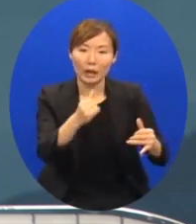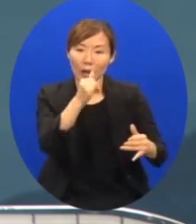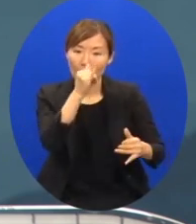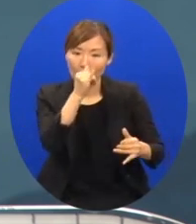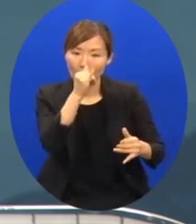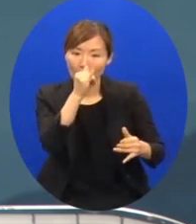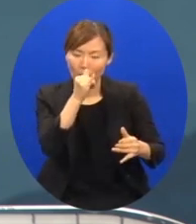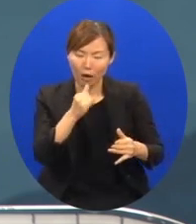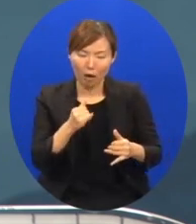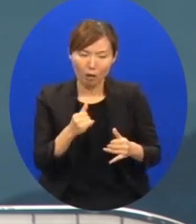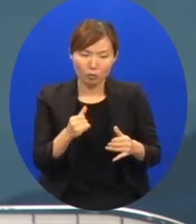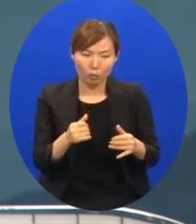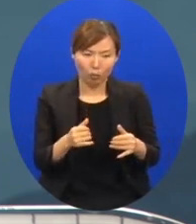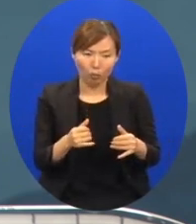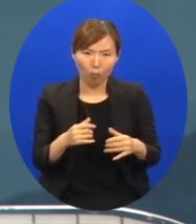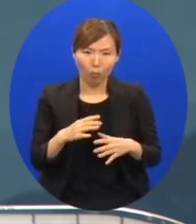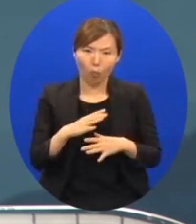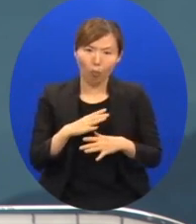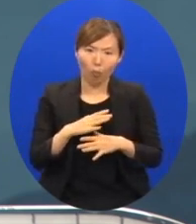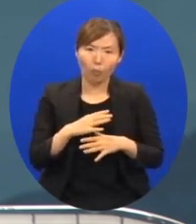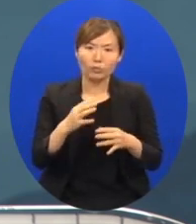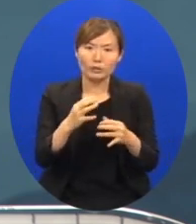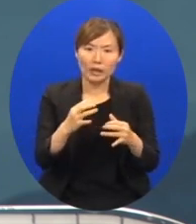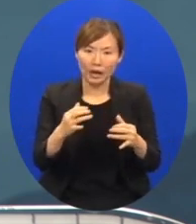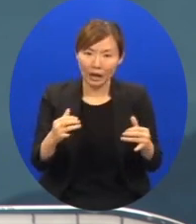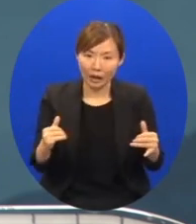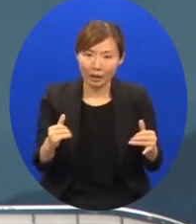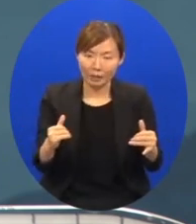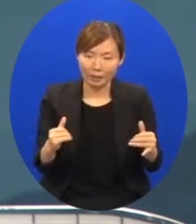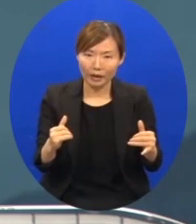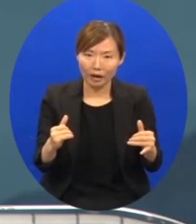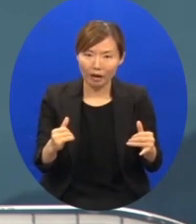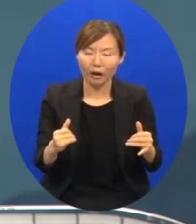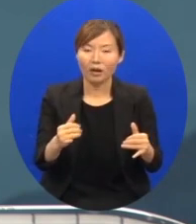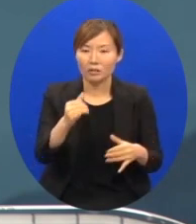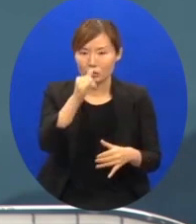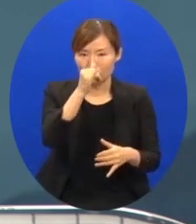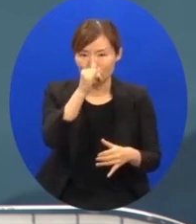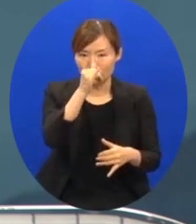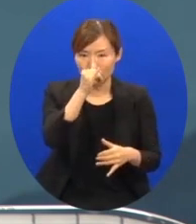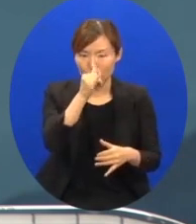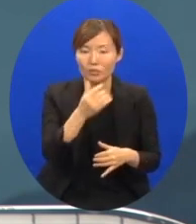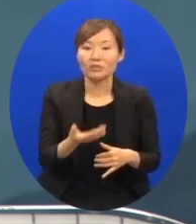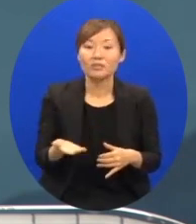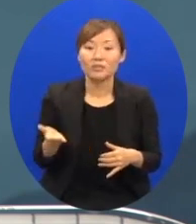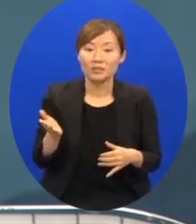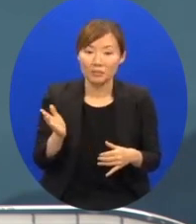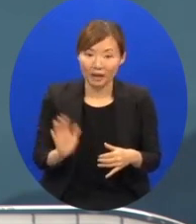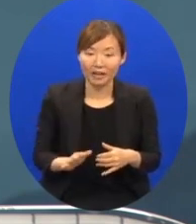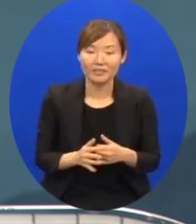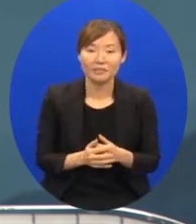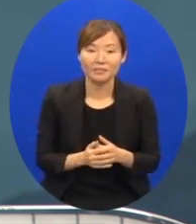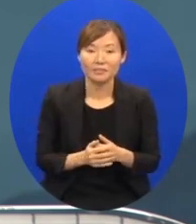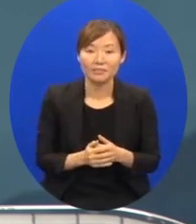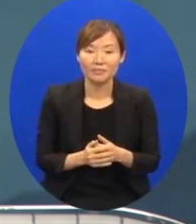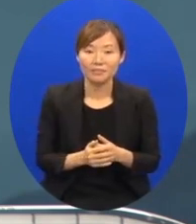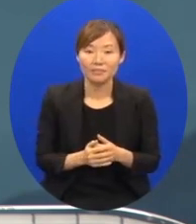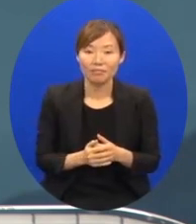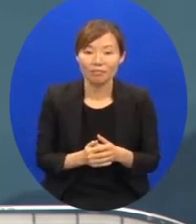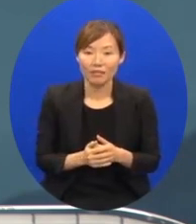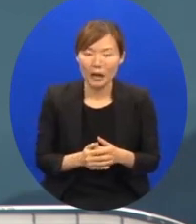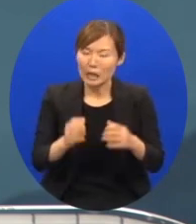이런 무서운 생각을 진화론적인 사고가 가지는 게 이렇게 무서운 것입니다 열등한 존재 는